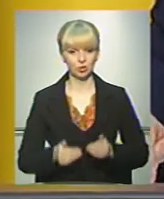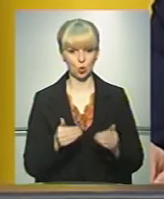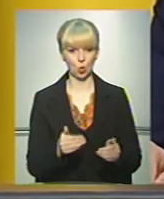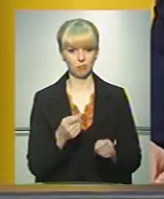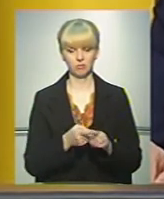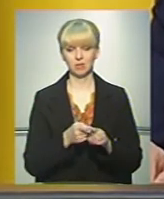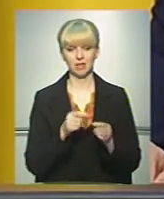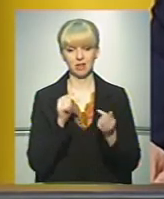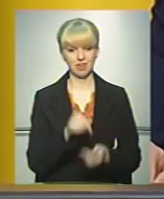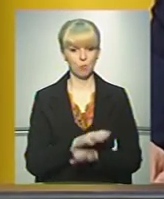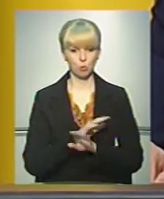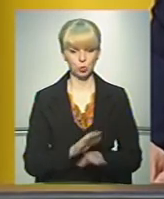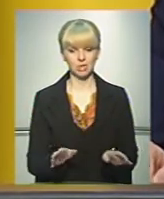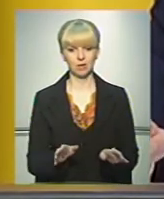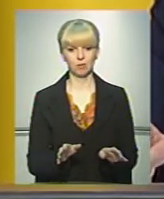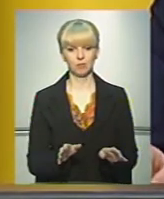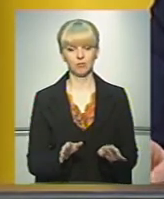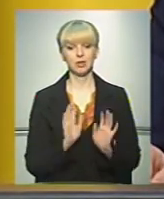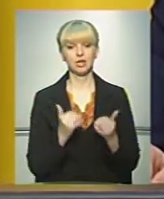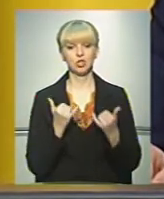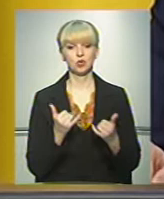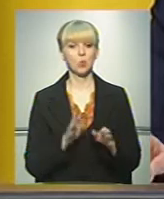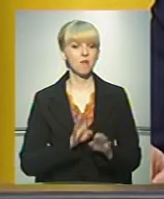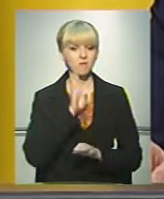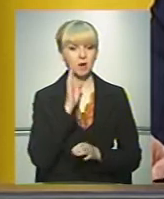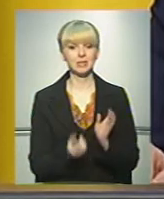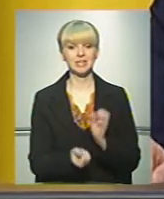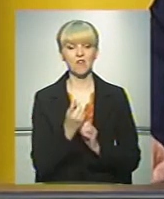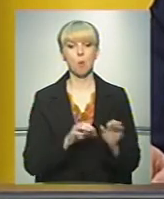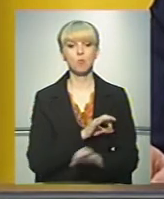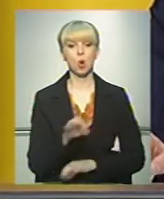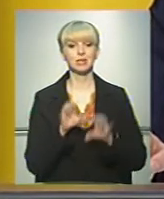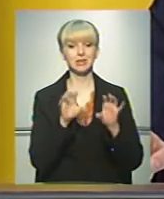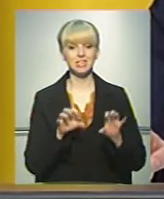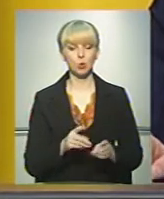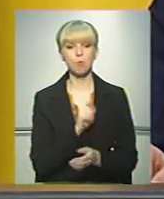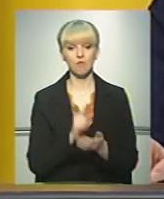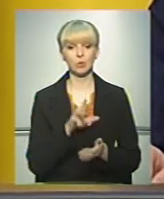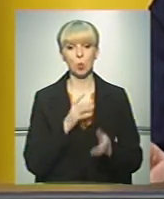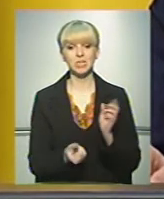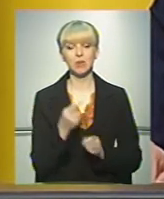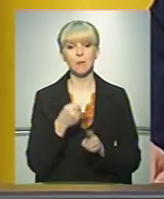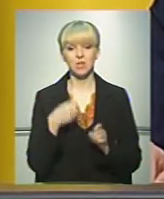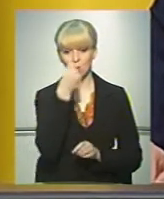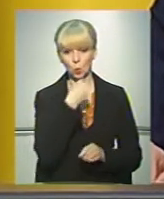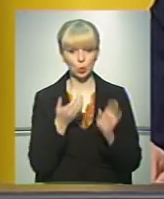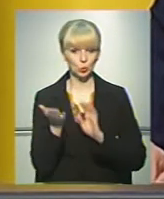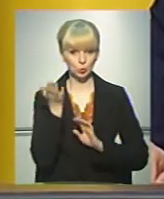Це неприпустимо. Тільки сьогодні вранці з'явився проєкт закону, який повинен був з'явитися півроку